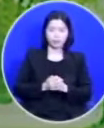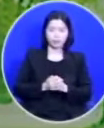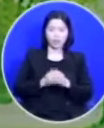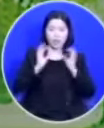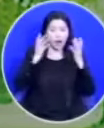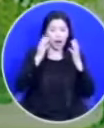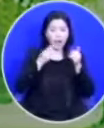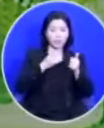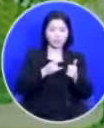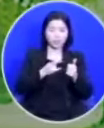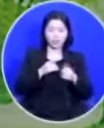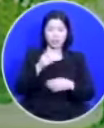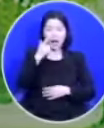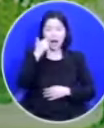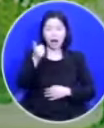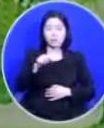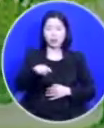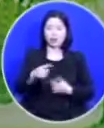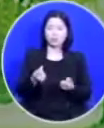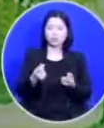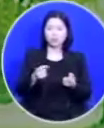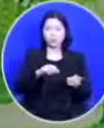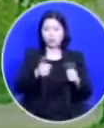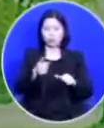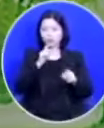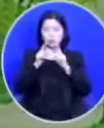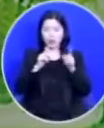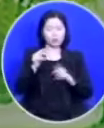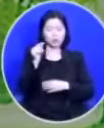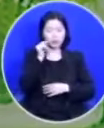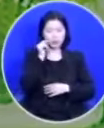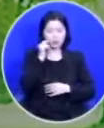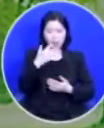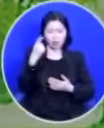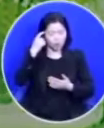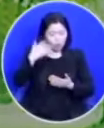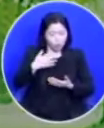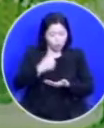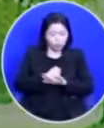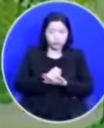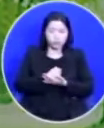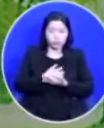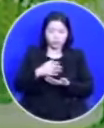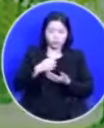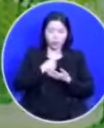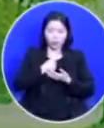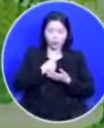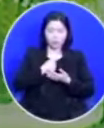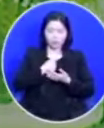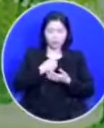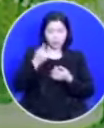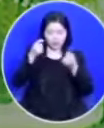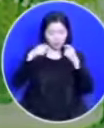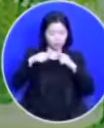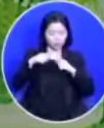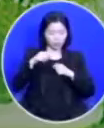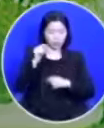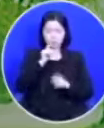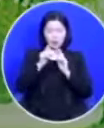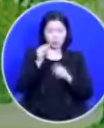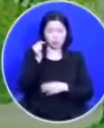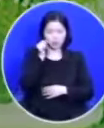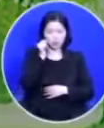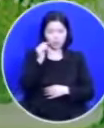아이들에게는 아빠가 그렇게 죽었다고 말도 못해요 너무 충격 받을까 2부인 실장님이 이불을 뒤집어 쓰고 그